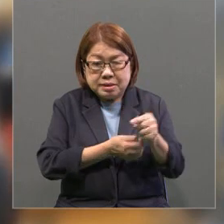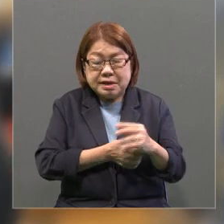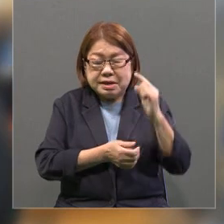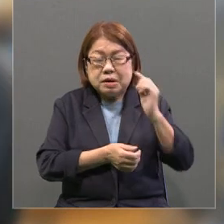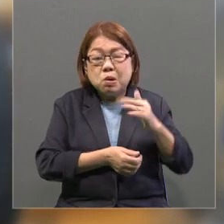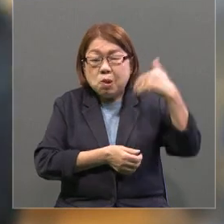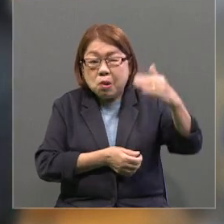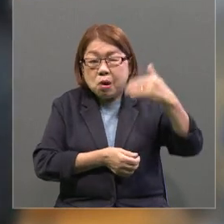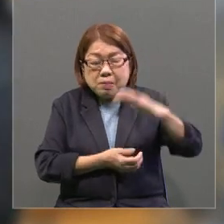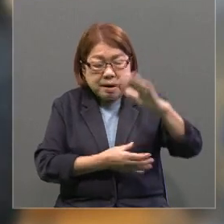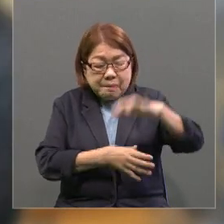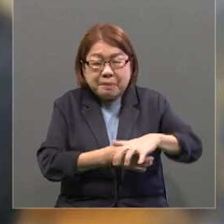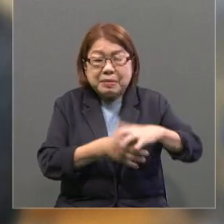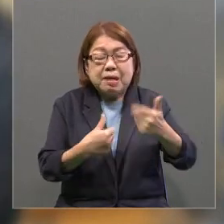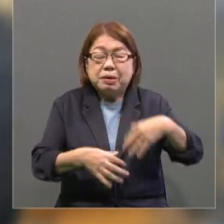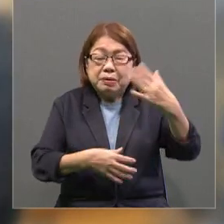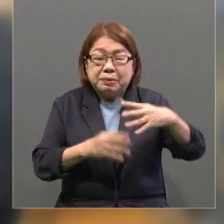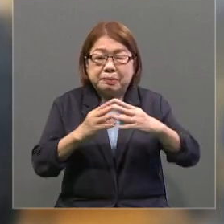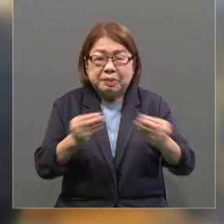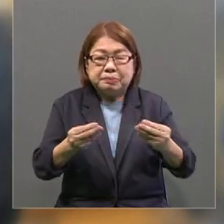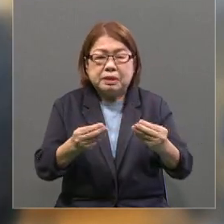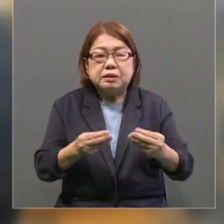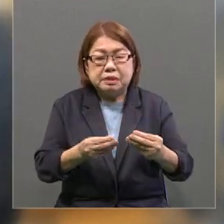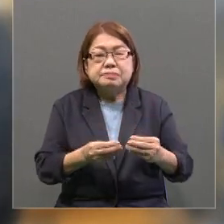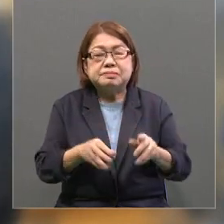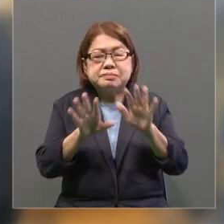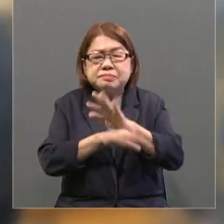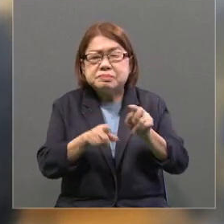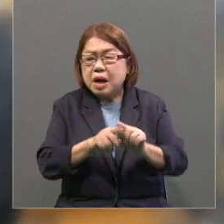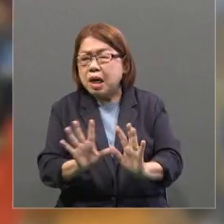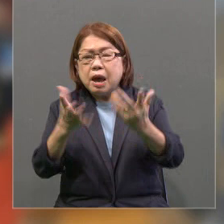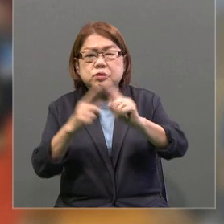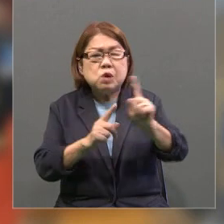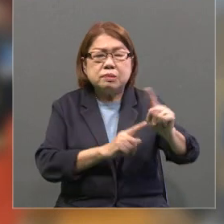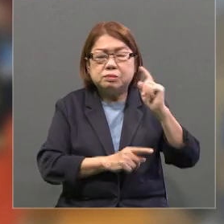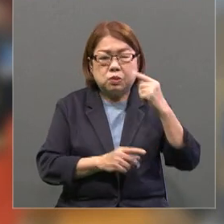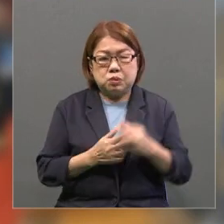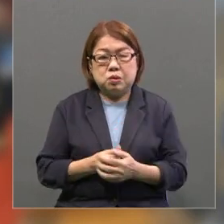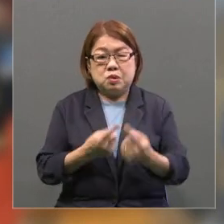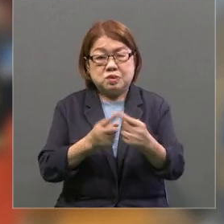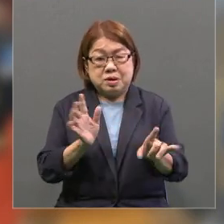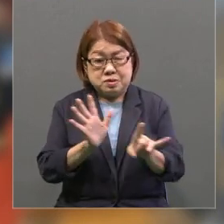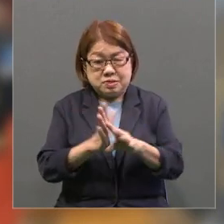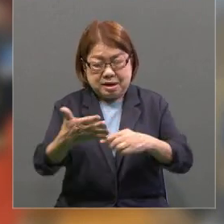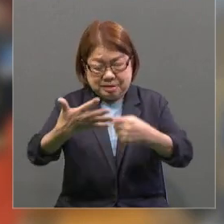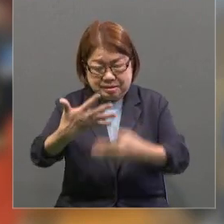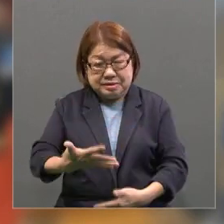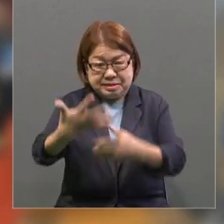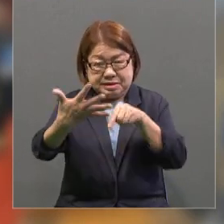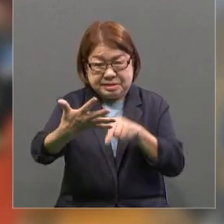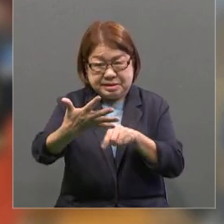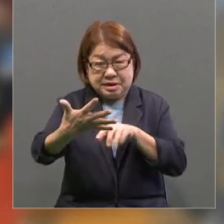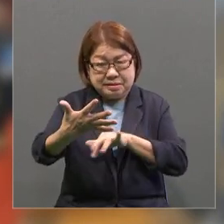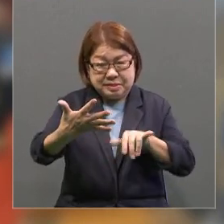คดีเปลี่ยนแปลงไปเพื่ออำพรางคดีพูดง่ายๆก็คืออำพรางคดีนั่นแหละนะที่นี่ในท้ายคำร้องที่พนักงานสอบสวนยื่น